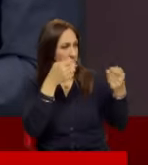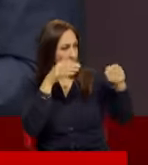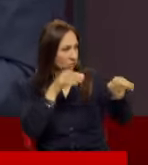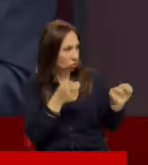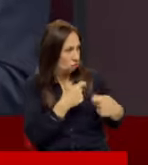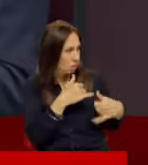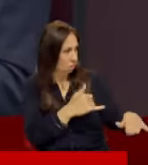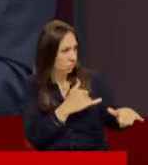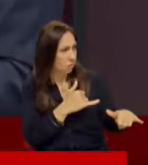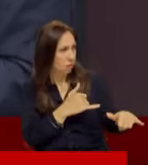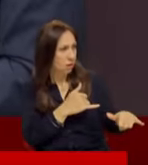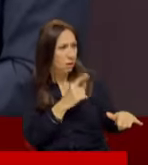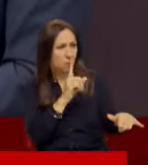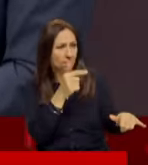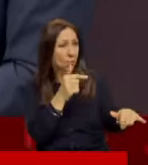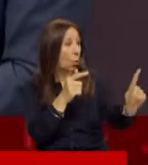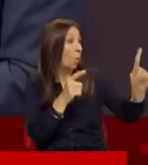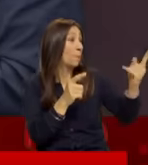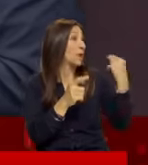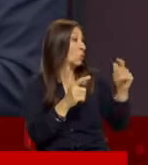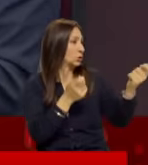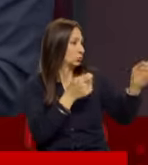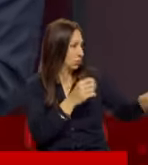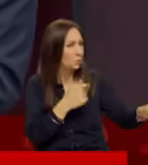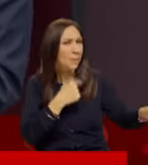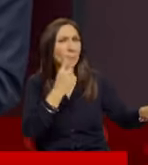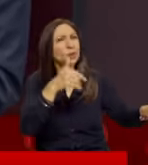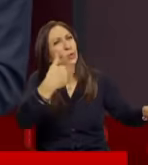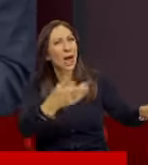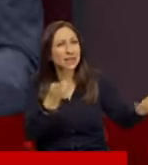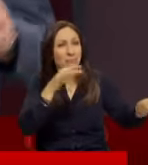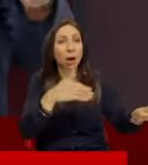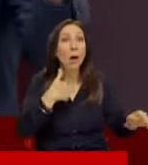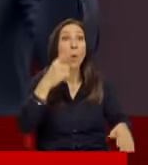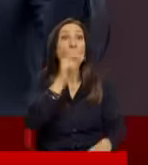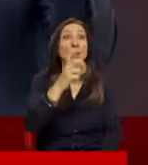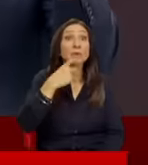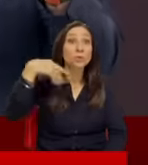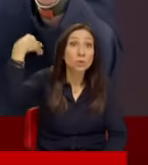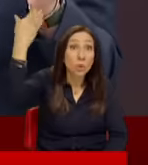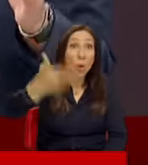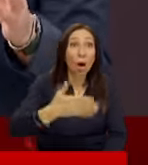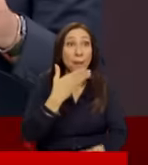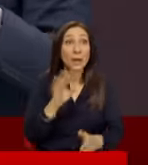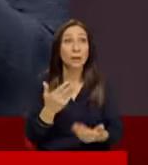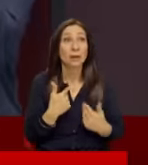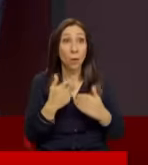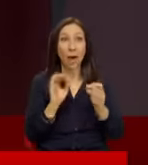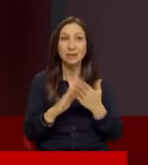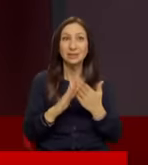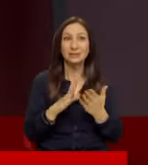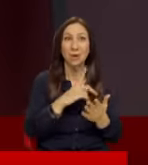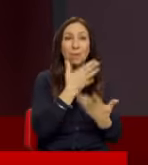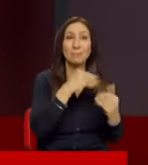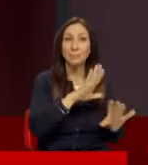şirkette çalışıyorsun. Sen bir gün önce başlamışsın, emekli oluyorsun. O bir gün sonra başlamış, ta 17 yıl var sonra öyle olmuş. Arkadaşlarım. He?